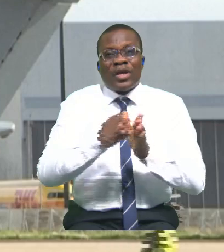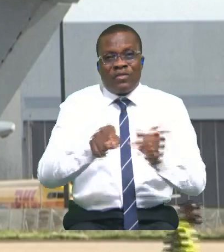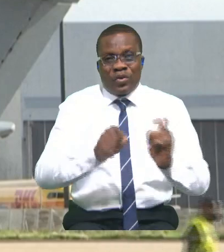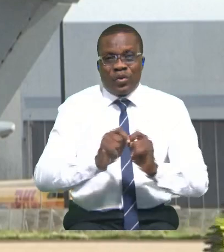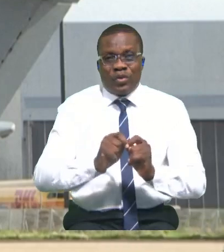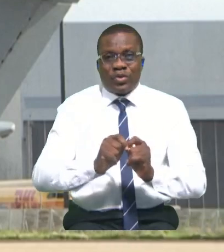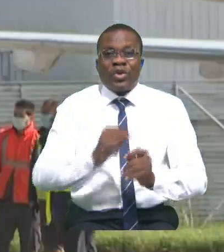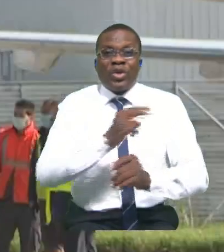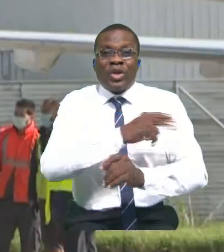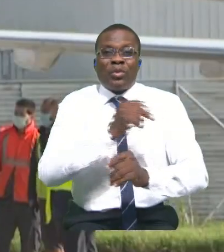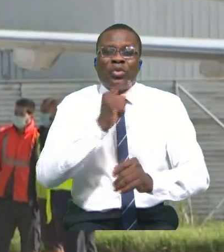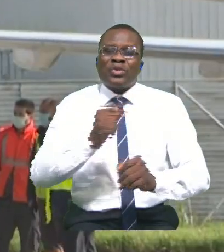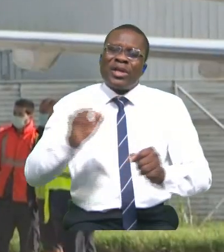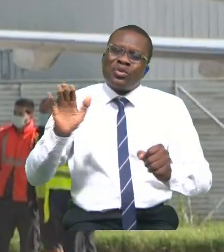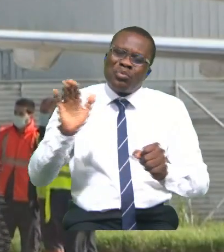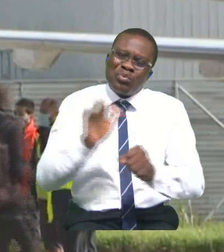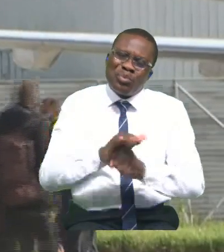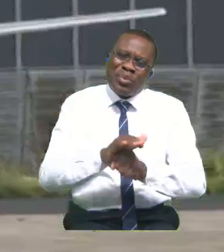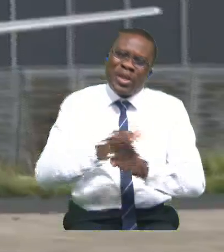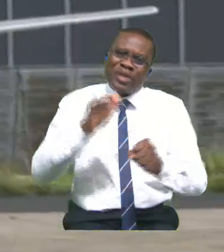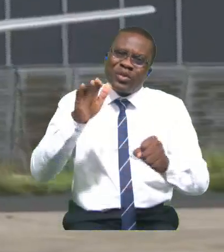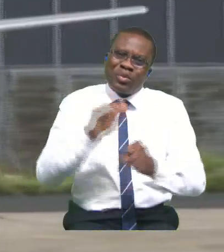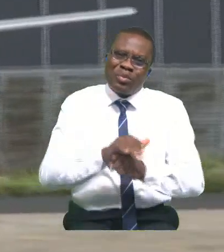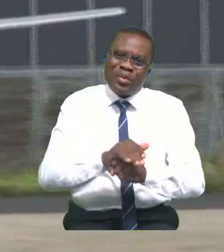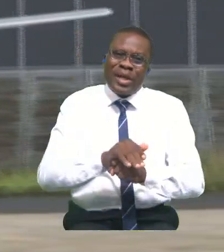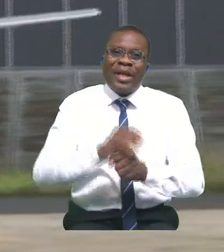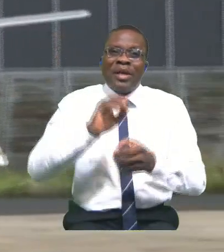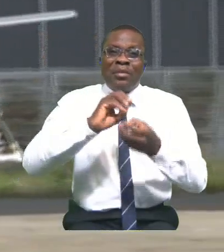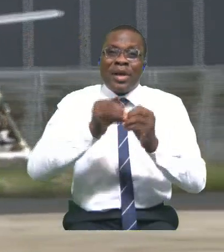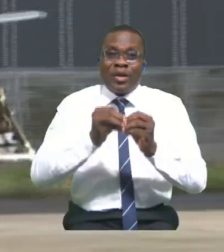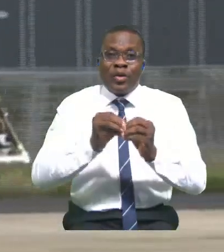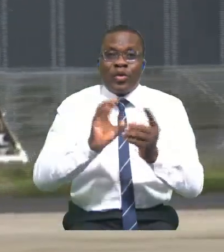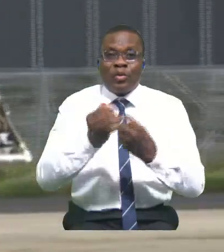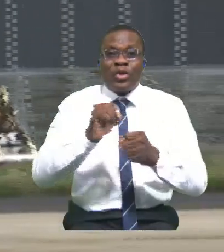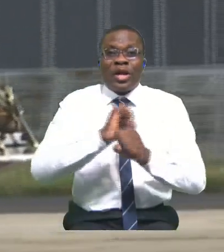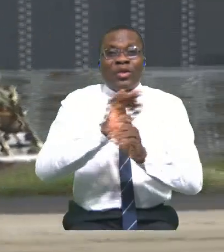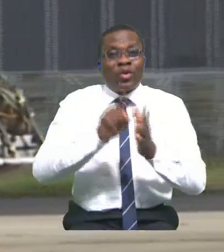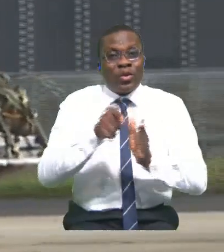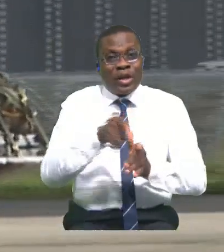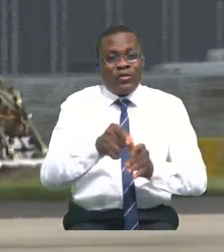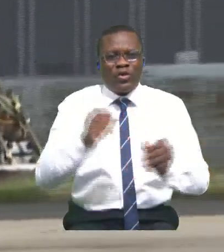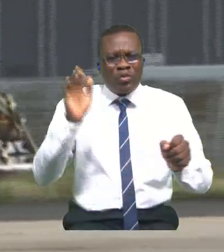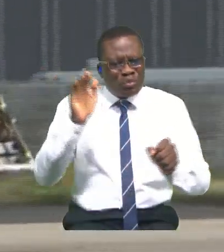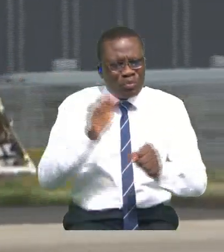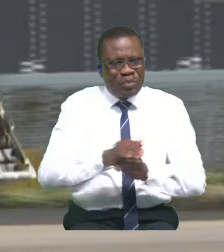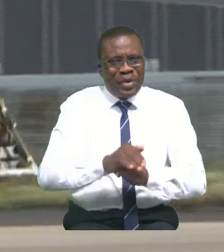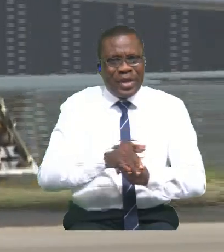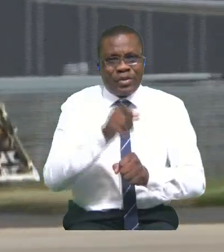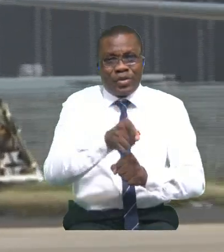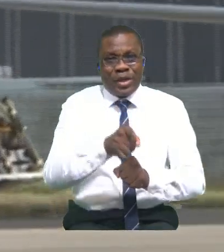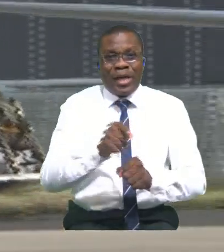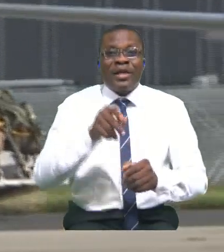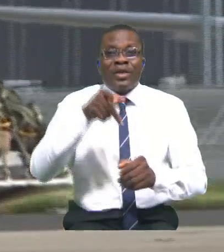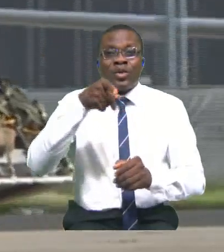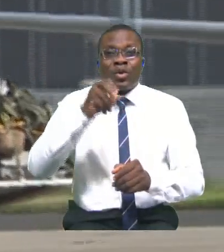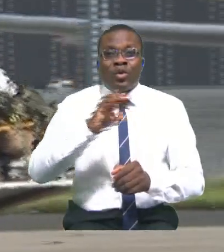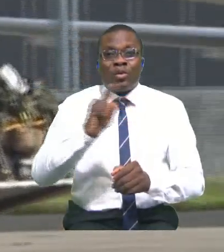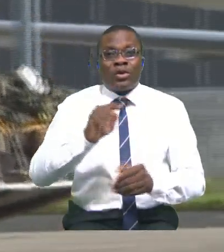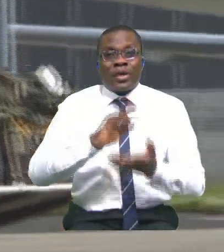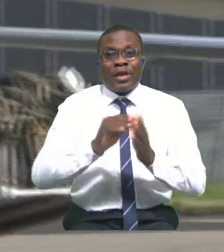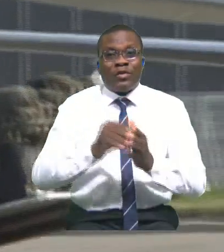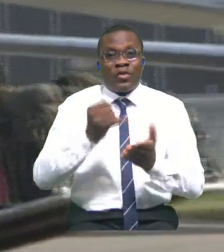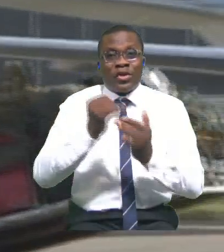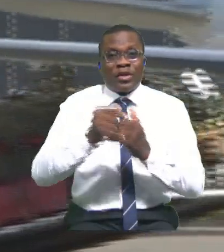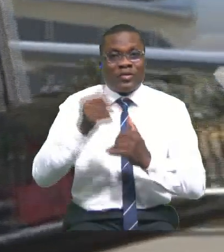hôpitaux Portugal sont débordés par l'explosion du nombre de cas de coronavirus hormis les micro état le Portugal est devenu en janvier